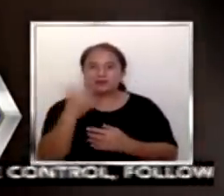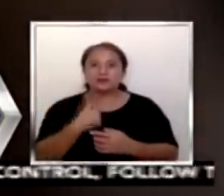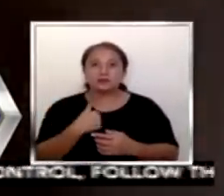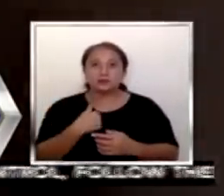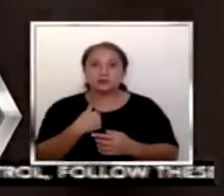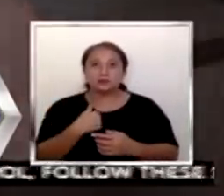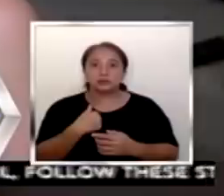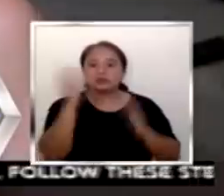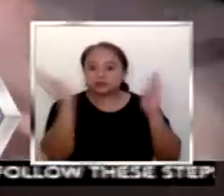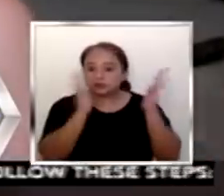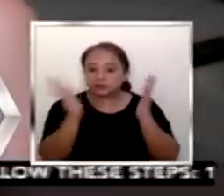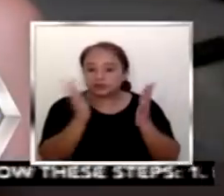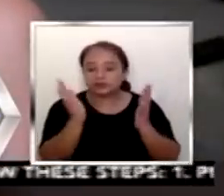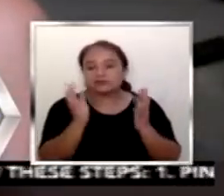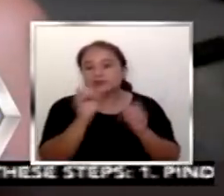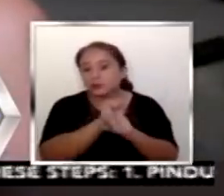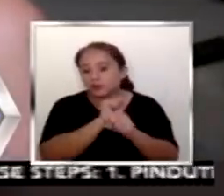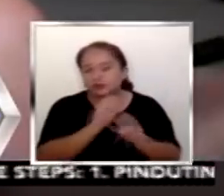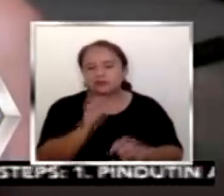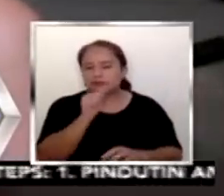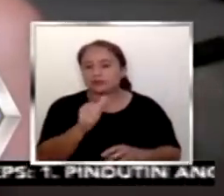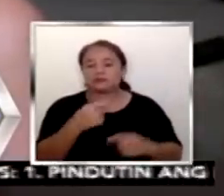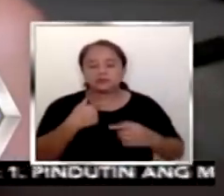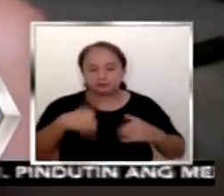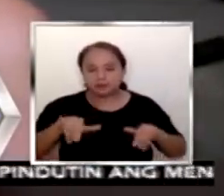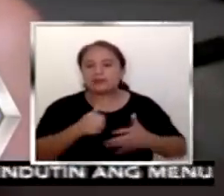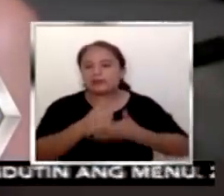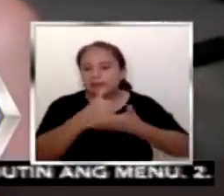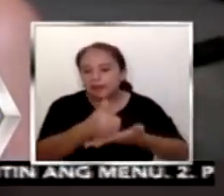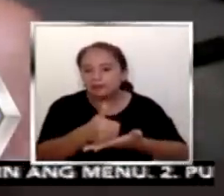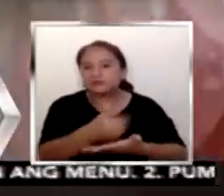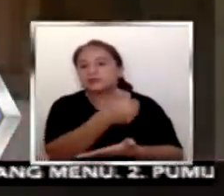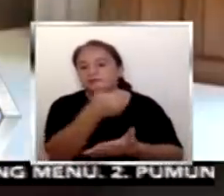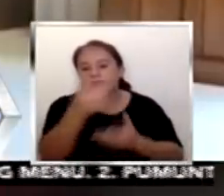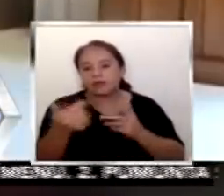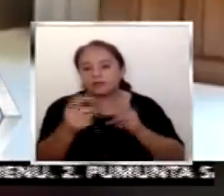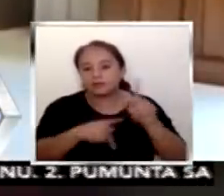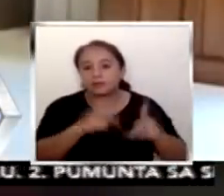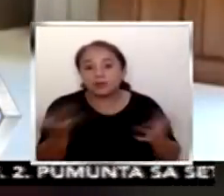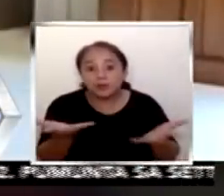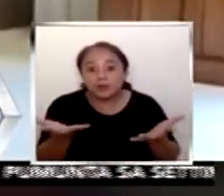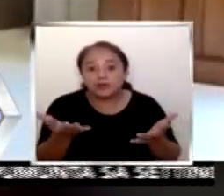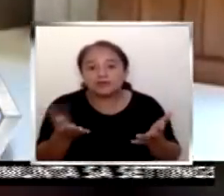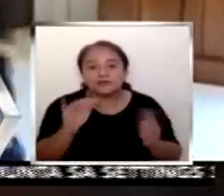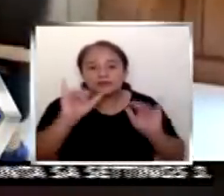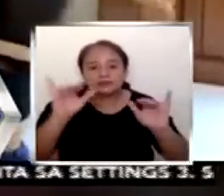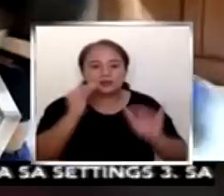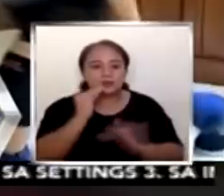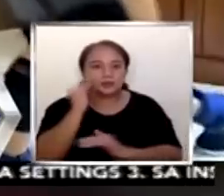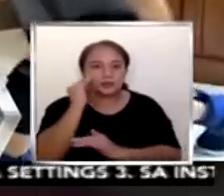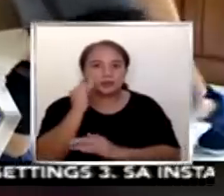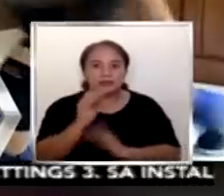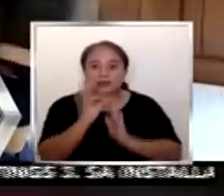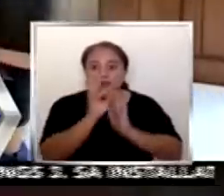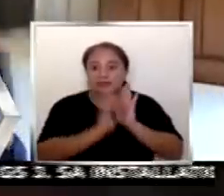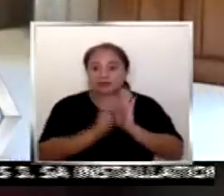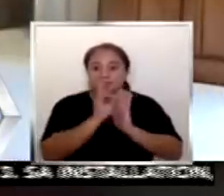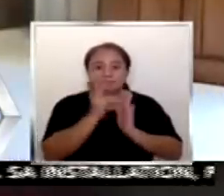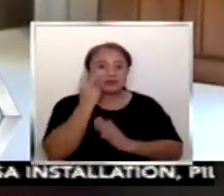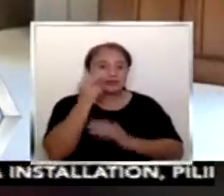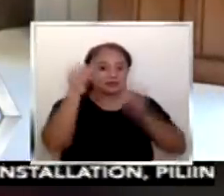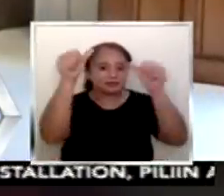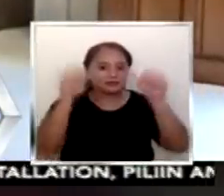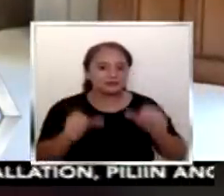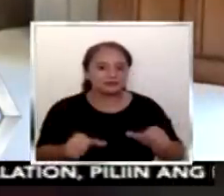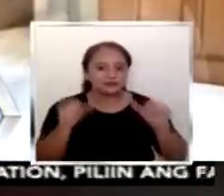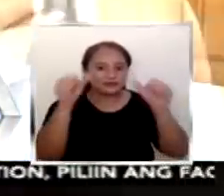gusto kong may maitulong ako para sa mga tao na nasa bahay lang. Sa Facebook naman madalas mag-post si